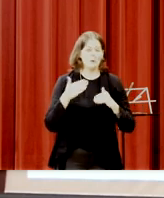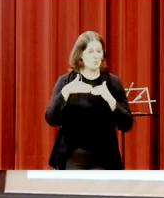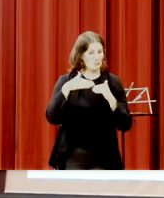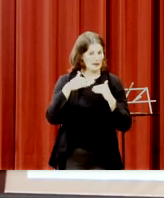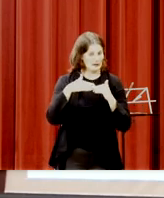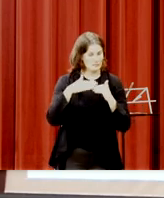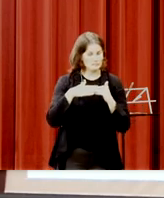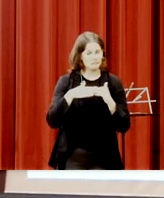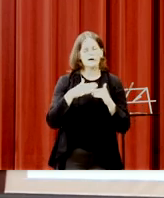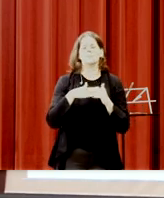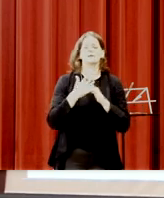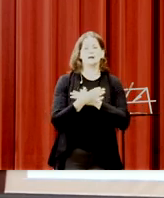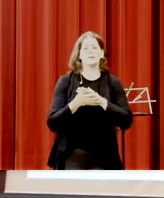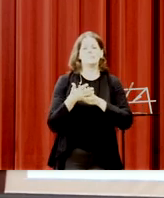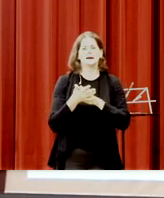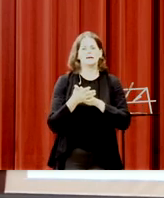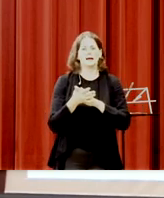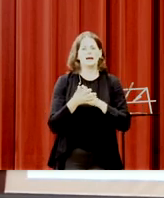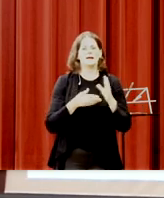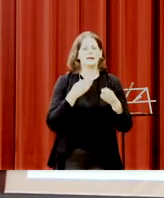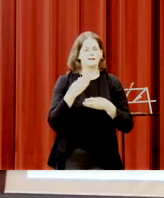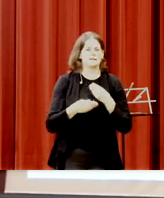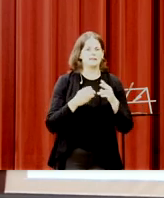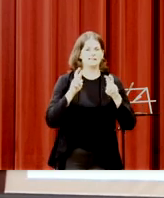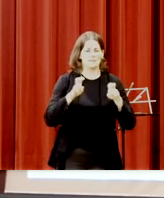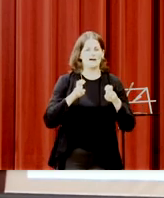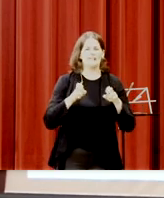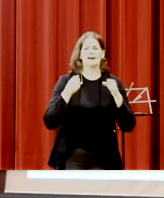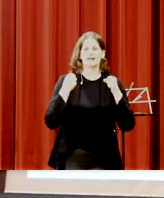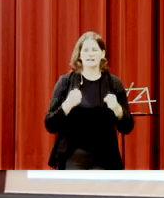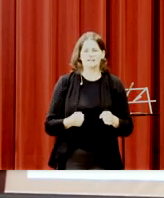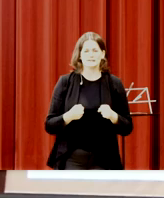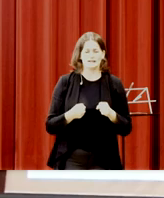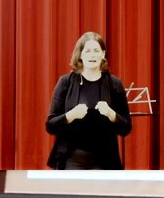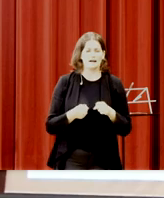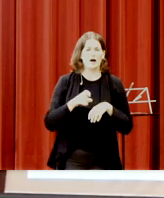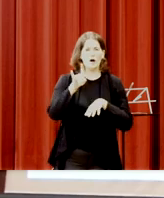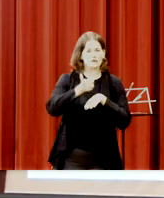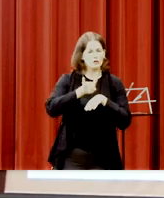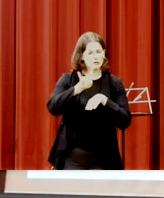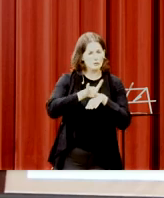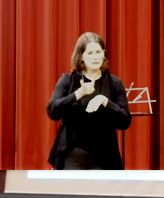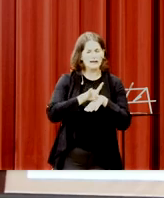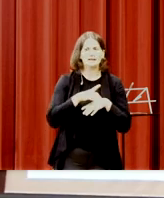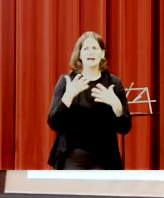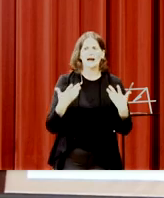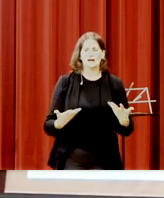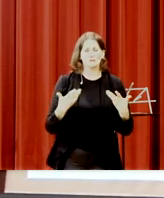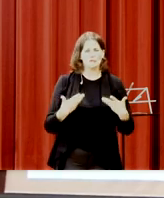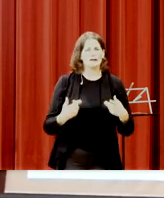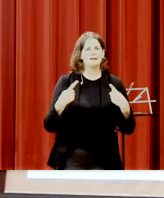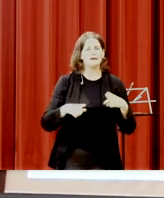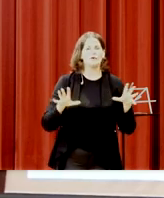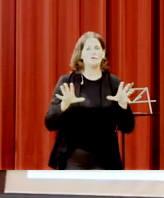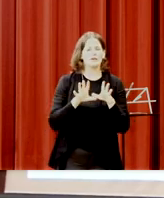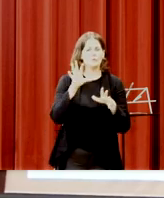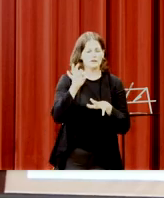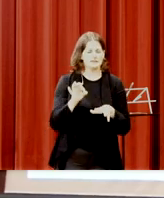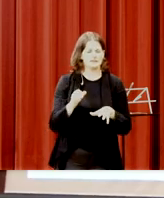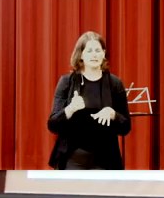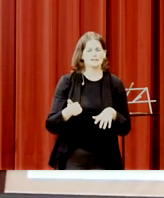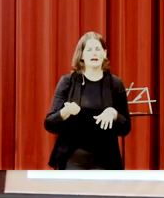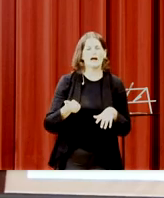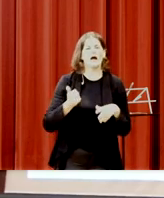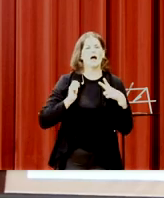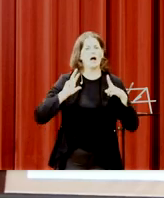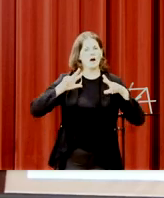10% d'autosuficiència en consum, volem continuar en aquesta línia, fomentar la mobilitat sostenible per reduir la nostra